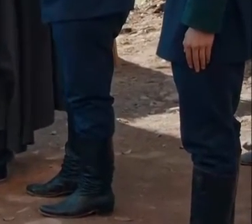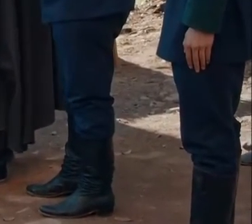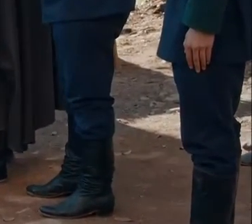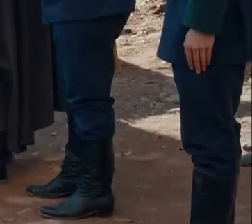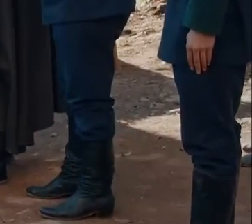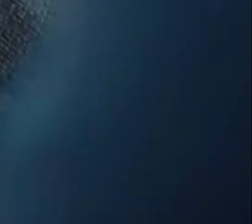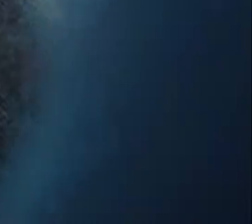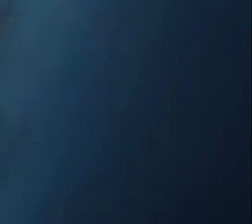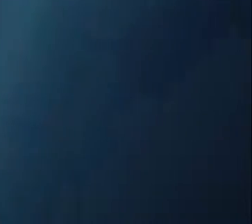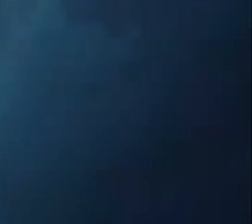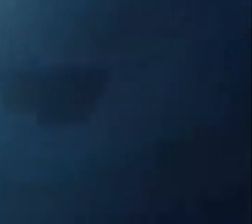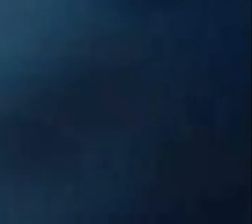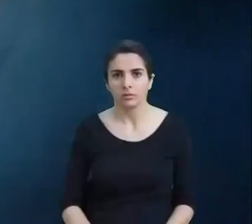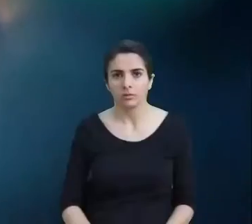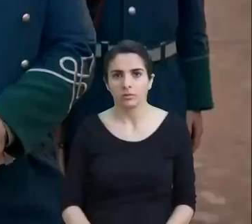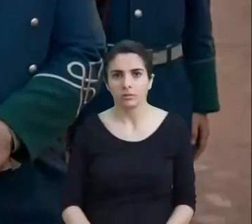doğruldu.